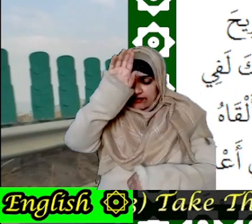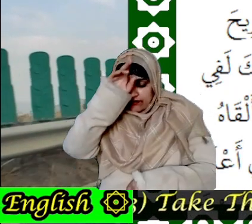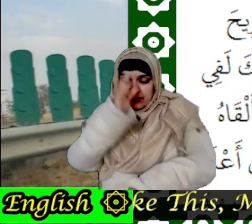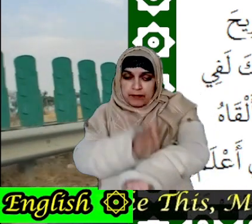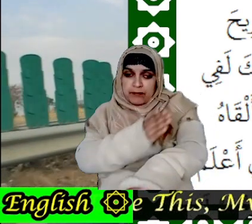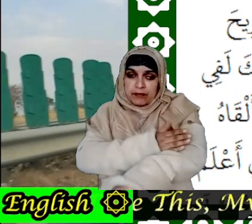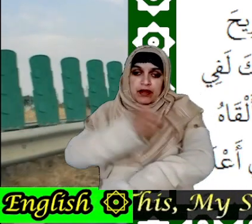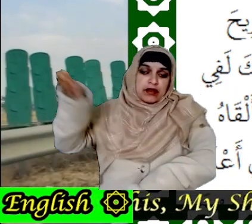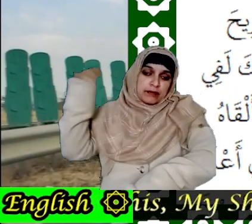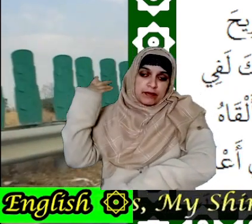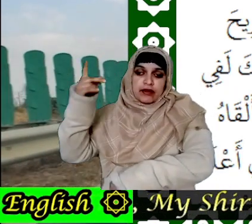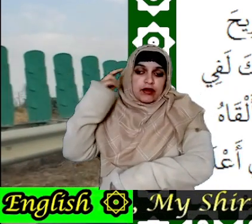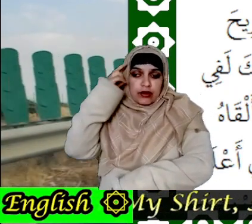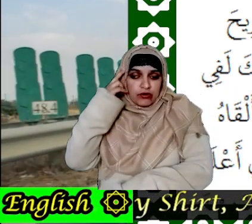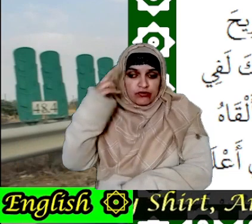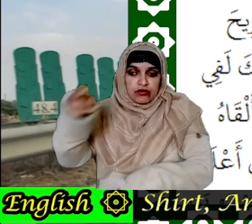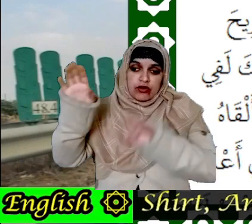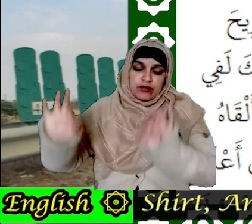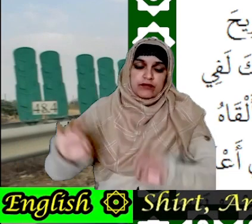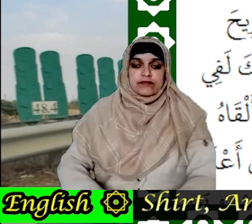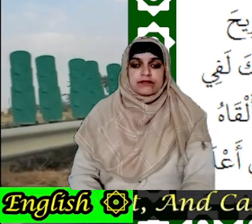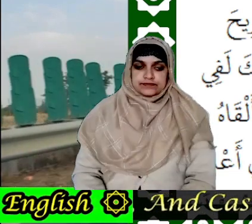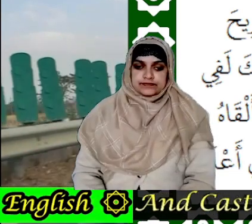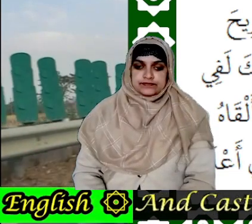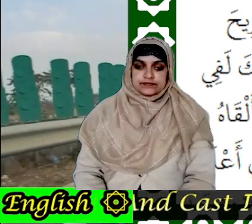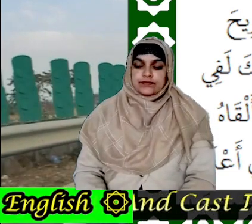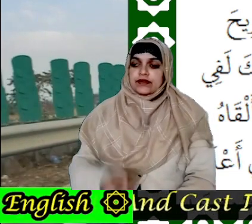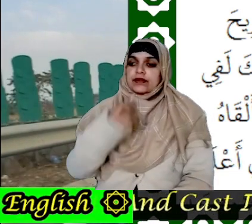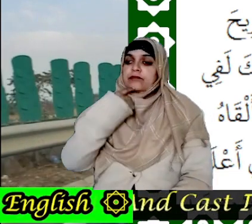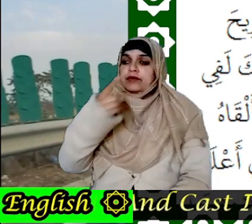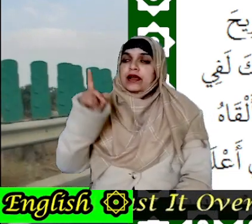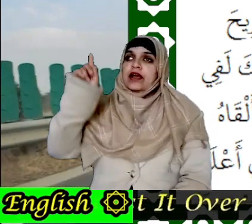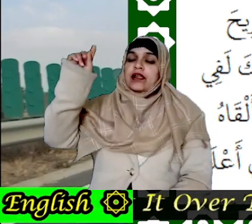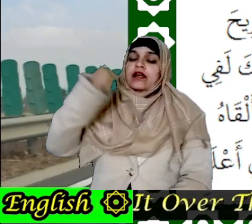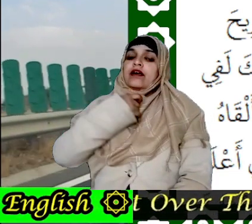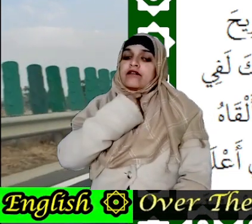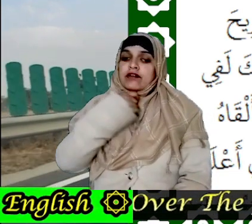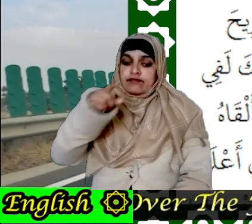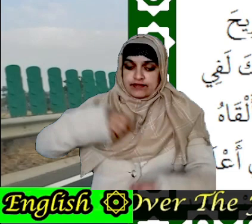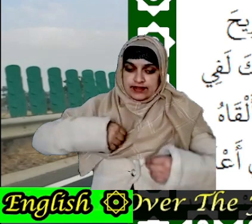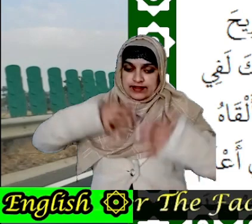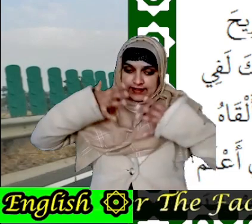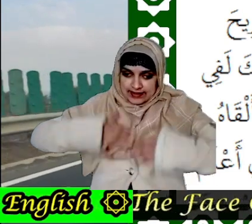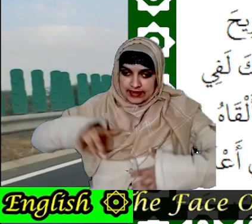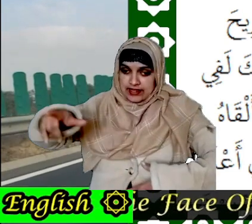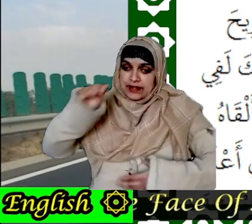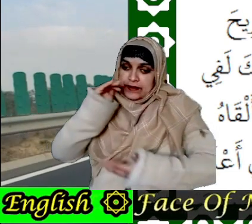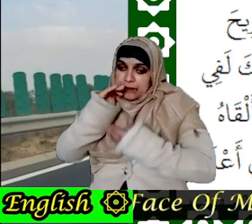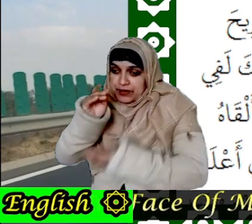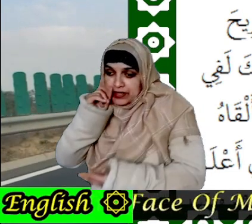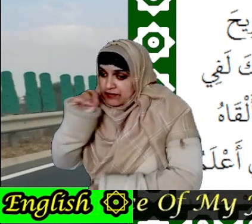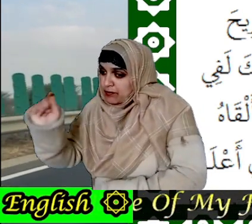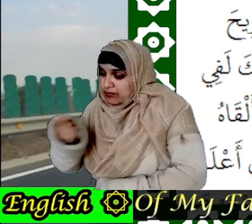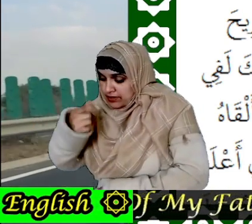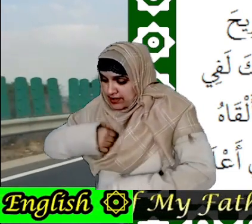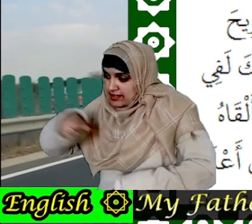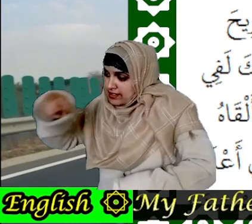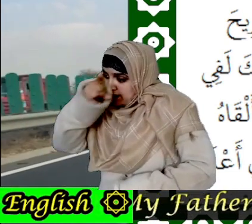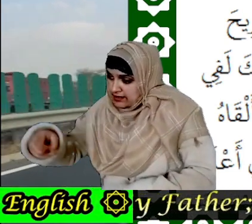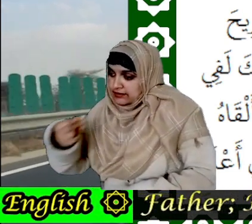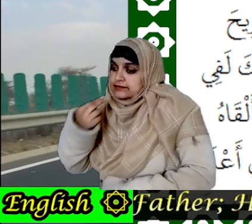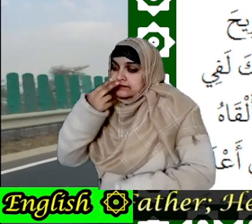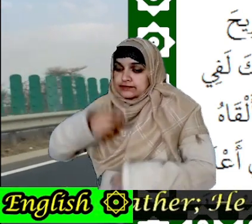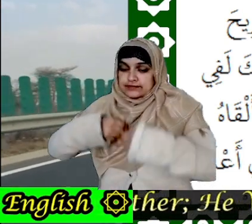هني انك لفي ضلالك القديم دوغن قرما خيخ دوك كي سجرت هنو نم تقود لنا ما رجعك